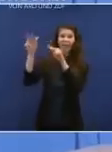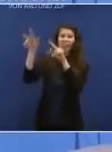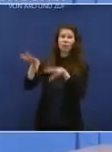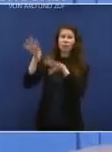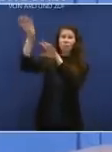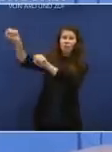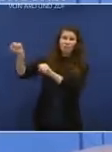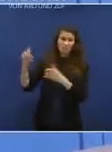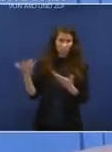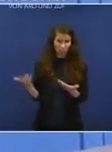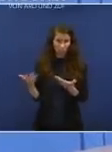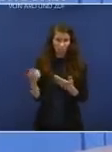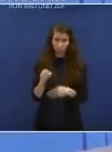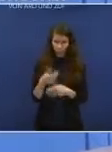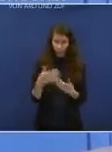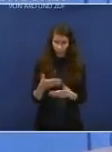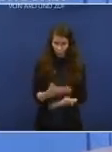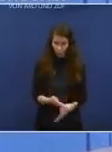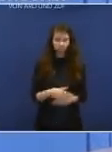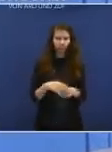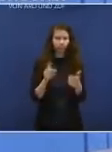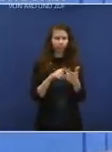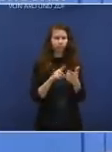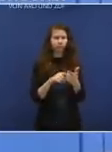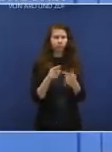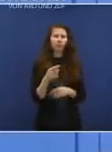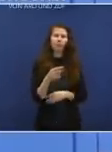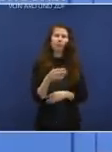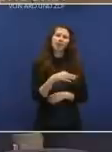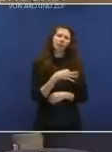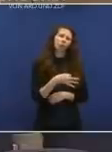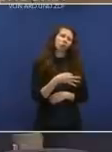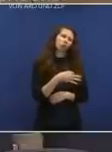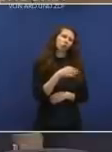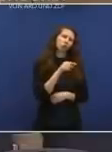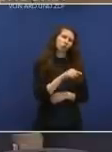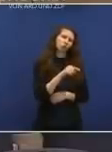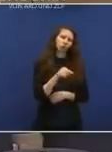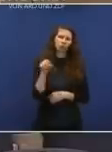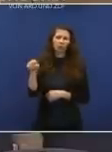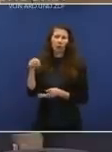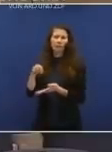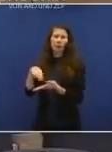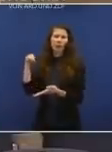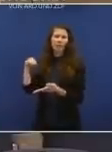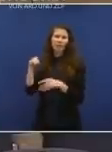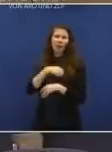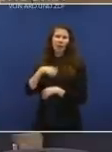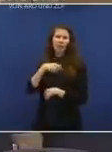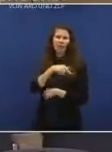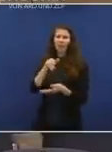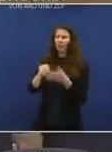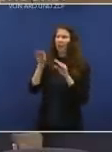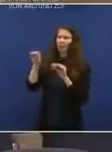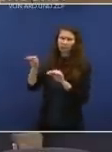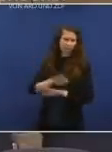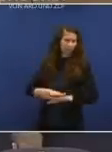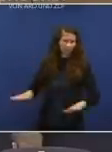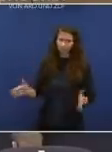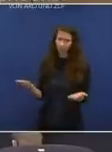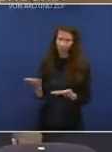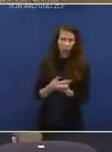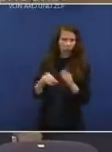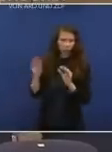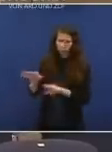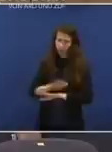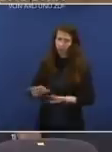Und zweitens habe ich das richtig verstanden, dass die Franzosen die malische Armee jetzt nicht mehr ausbilden, temporär zumindest, aber wir